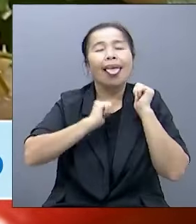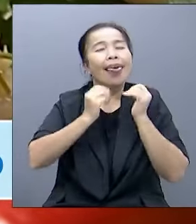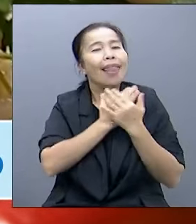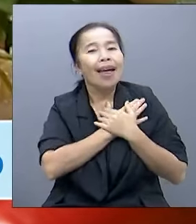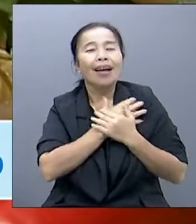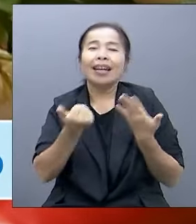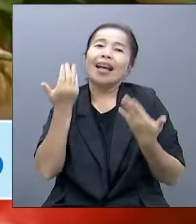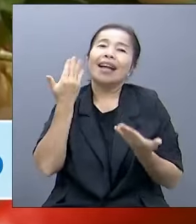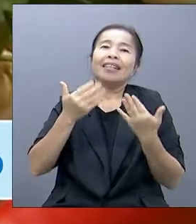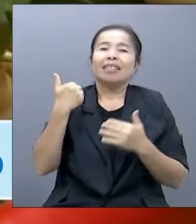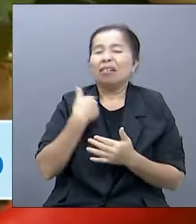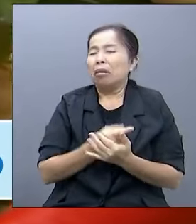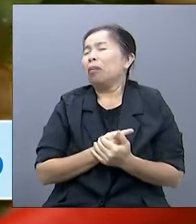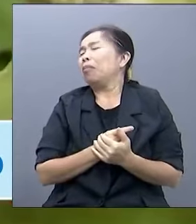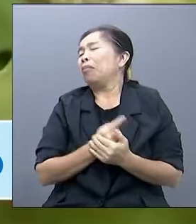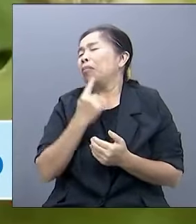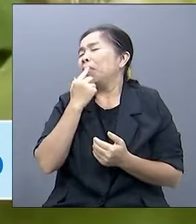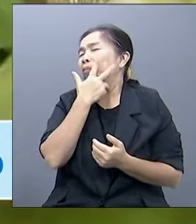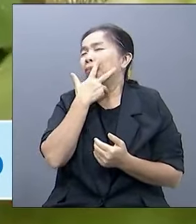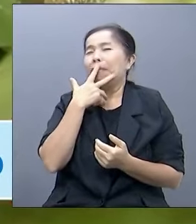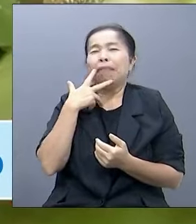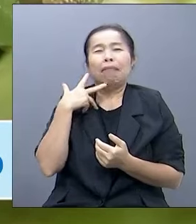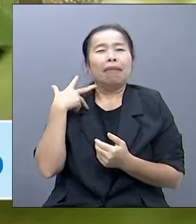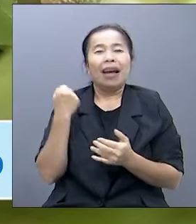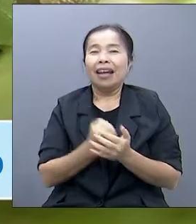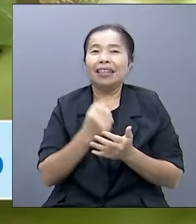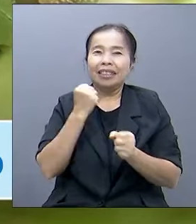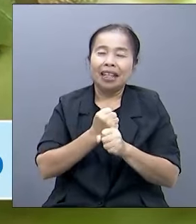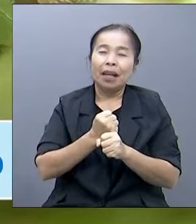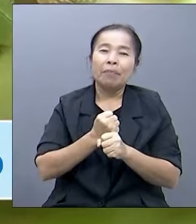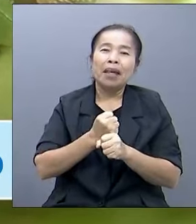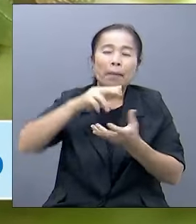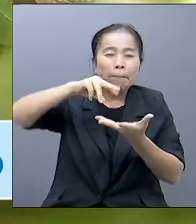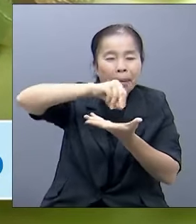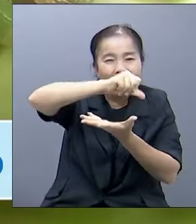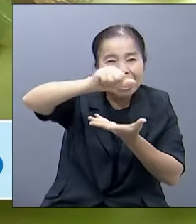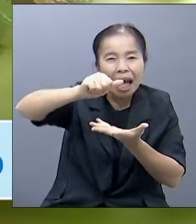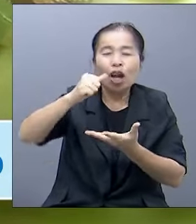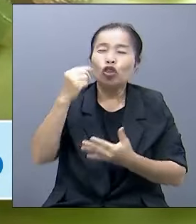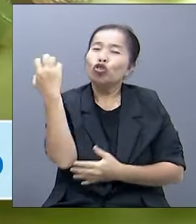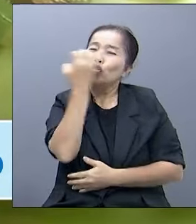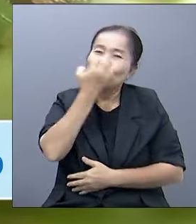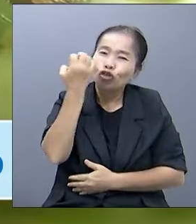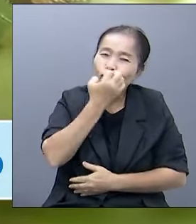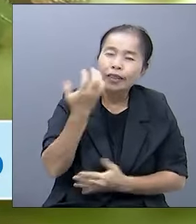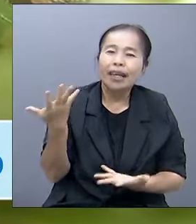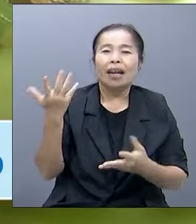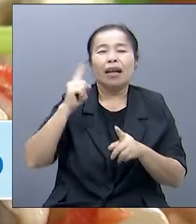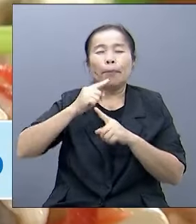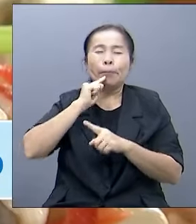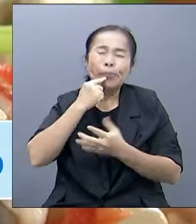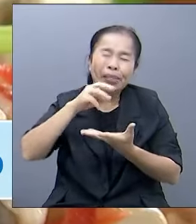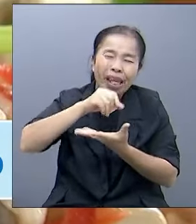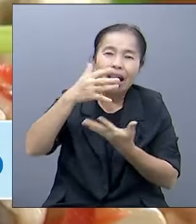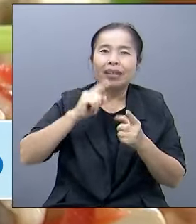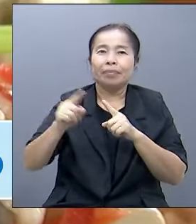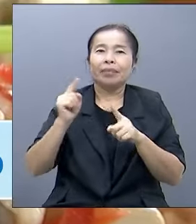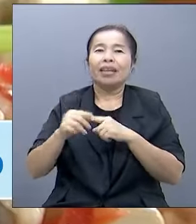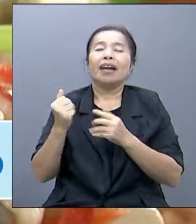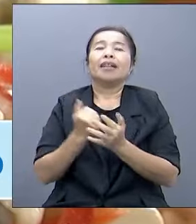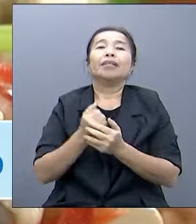เจ็บเอา เจ็บมาก คือแบบไหนจะมะนาวเอ่ยไหนจะพริกเอ่ย มัน แ สบอย่างเง ี้ ย แสบมาแซงแบบนั้นกับ